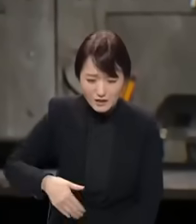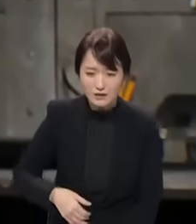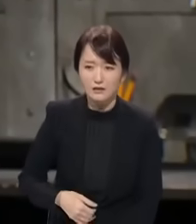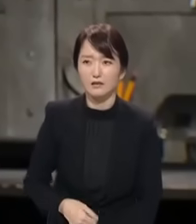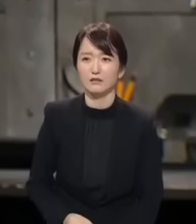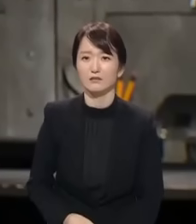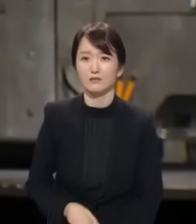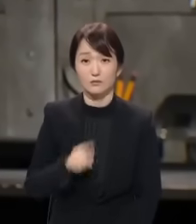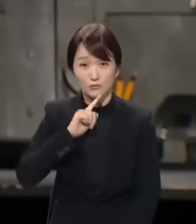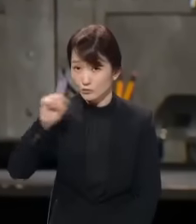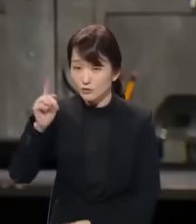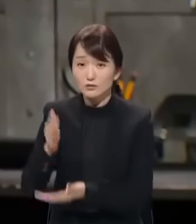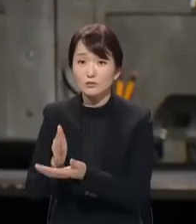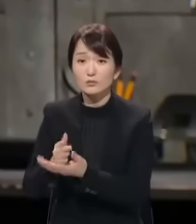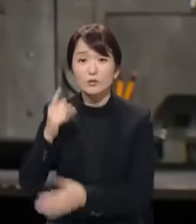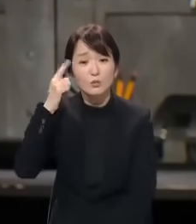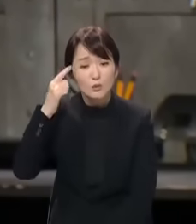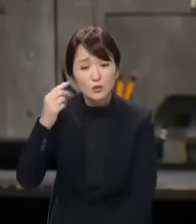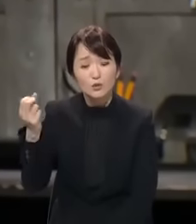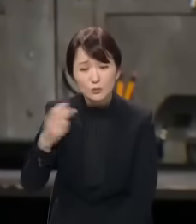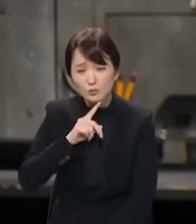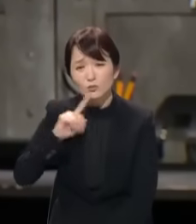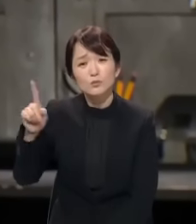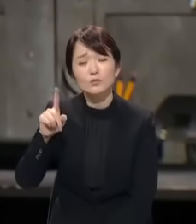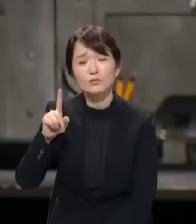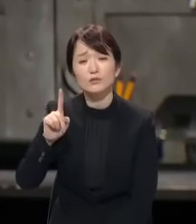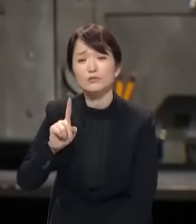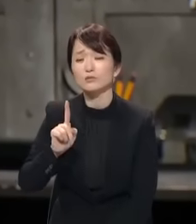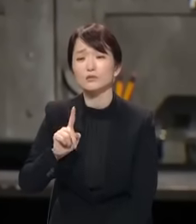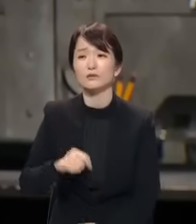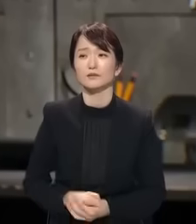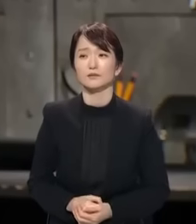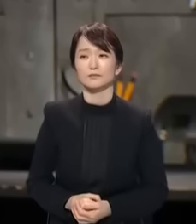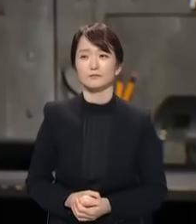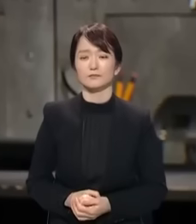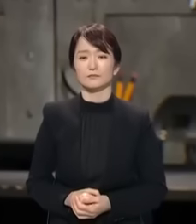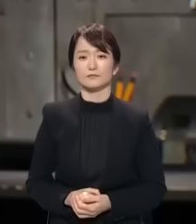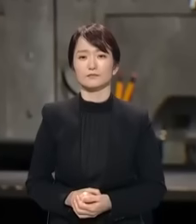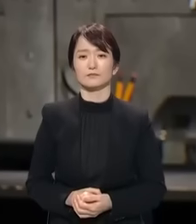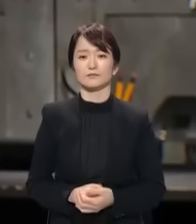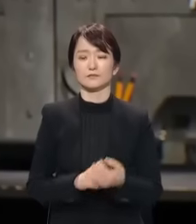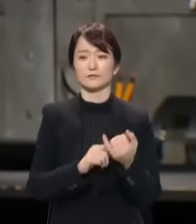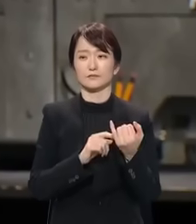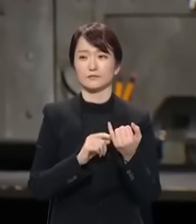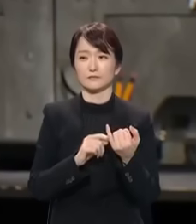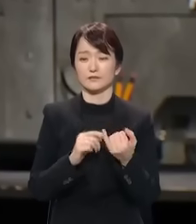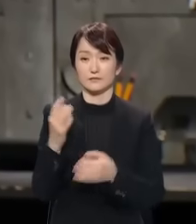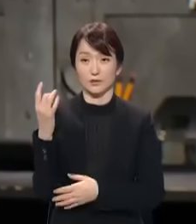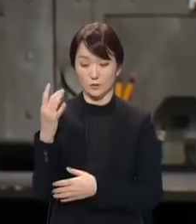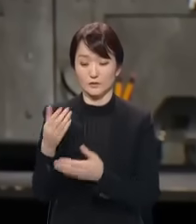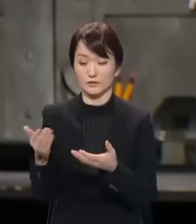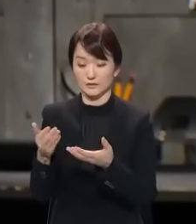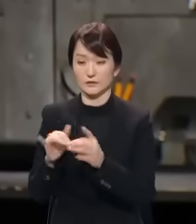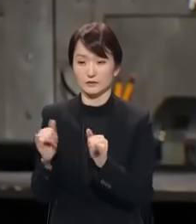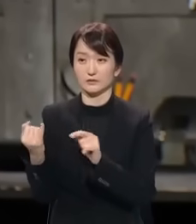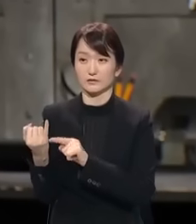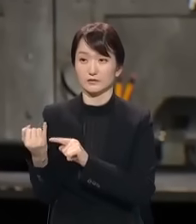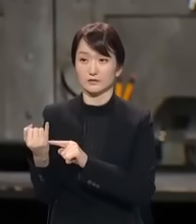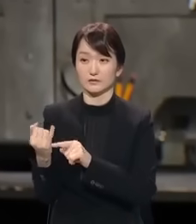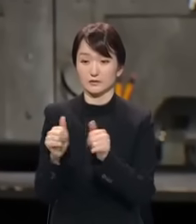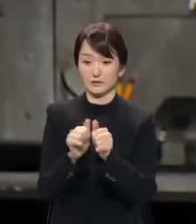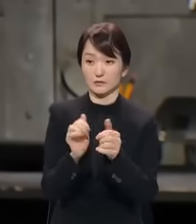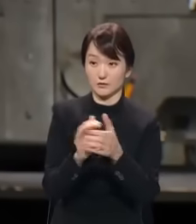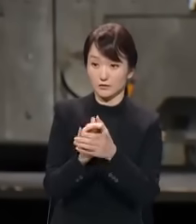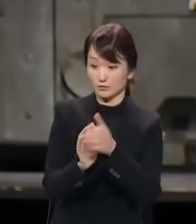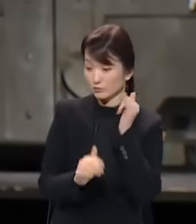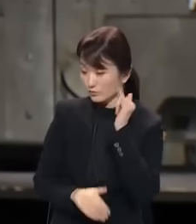시켜 먹어야죠. 근데 굳이 왜 거길 또 가겠습니까? 사건 현장 제작진에서 이 여자친구, 그러니까 원래 일했던 직원하고